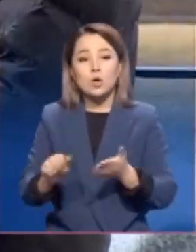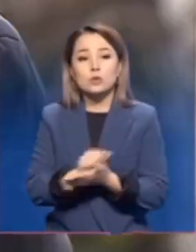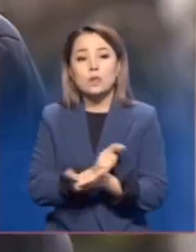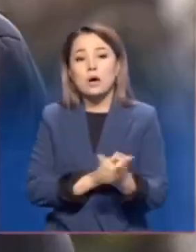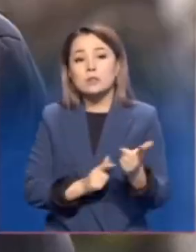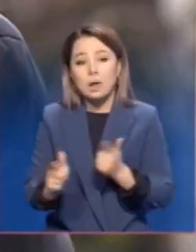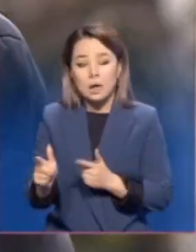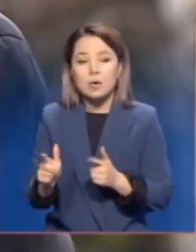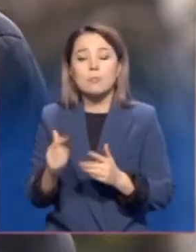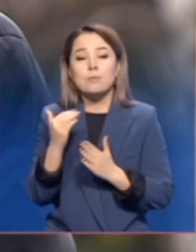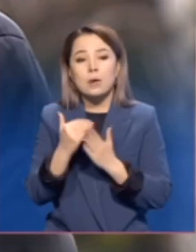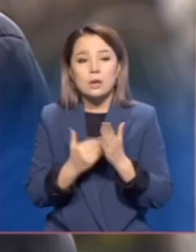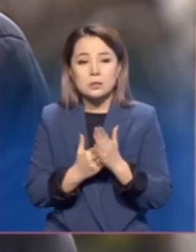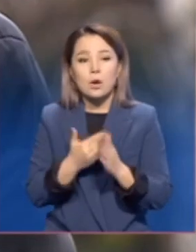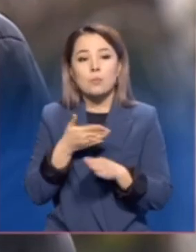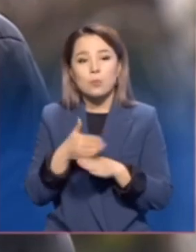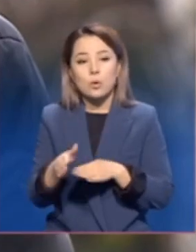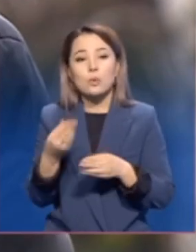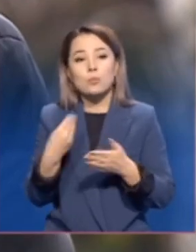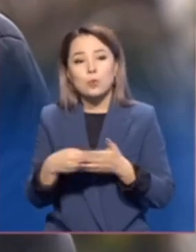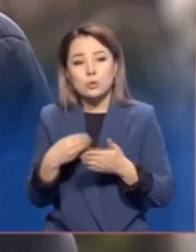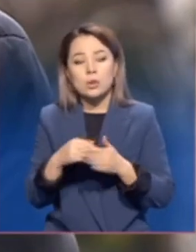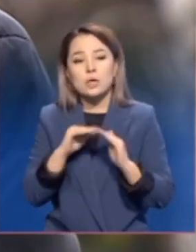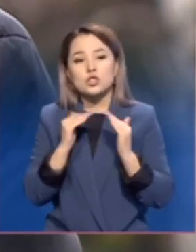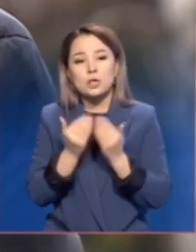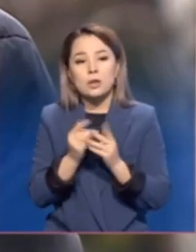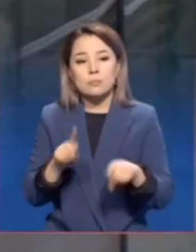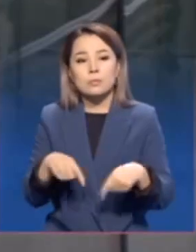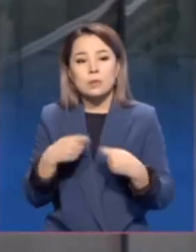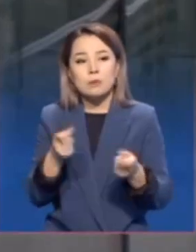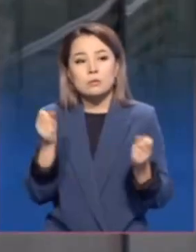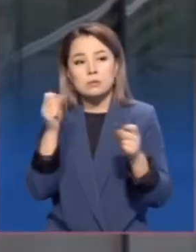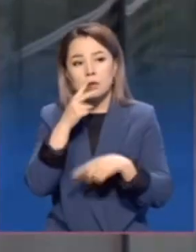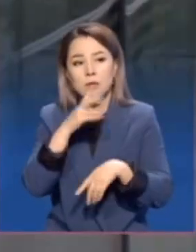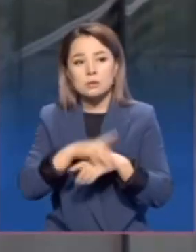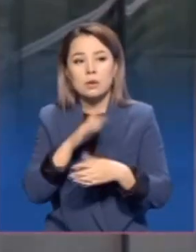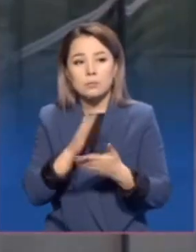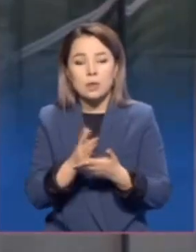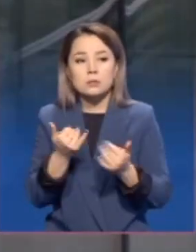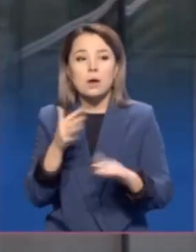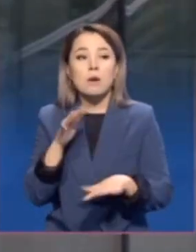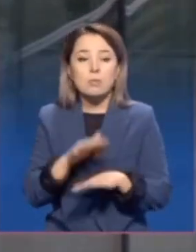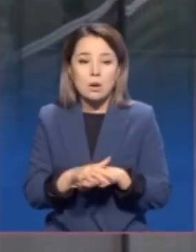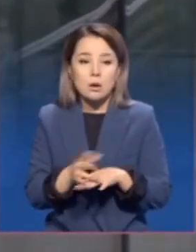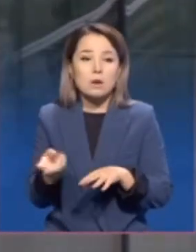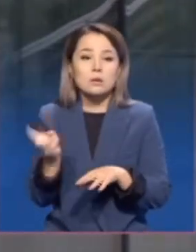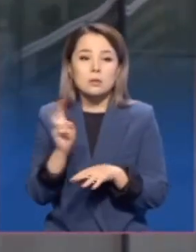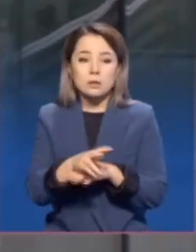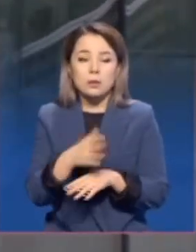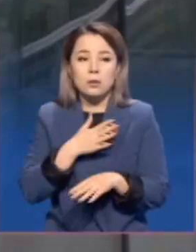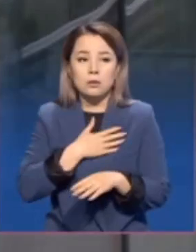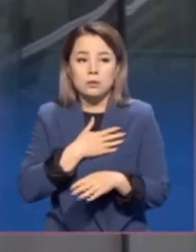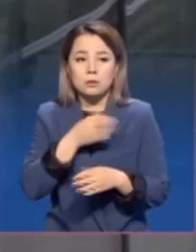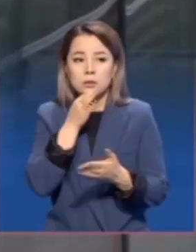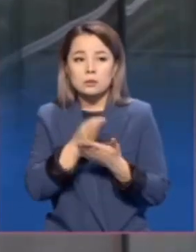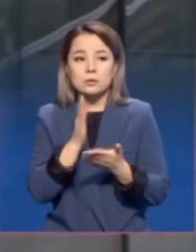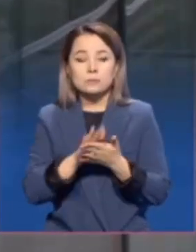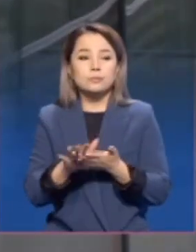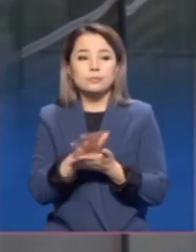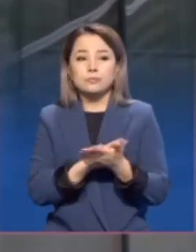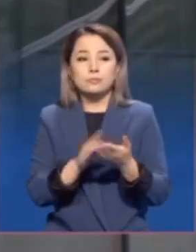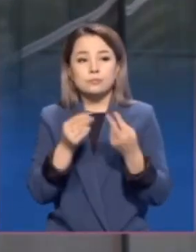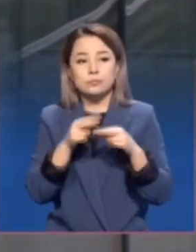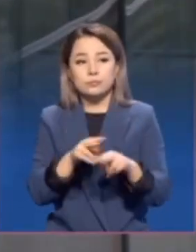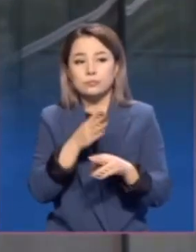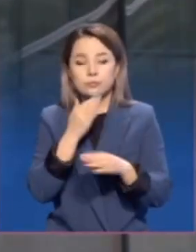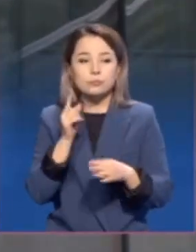дайын болғанда, бағдарламаға бөлінетін бюджет шектеліп берілетінін біледі. Январдан бастап банкке бару үшін олар бізге әлсіз лимит жоқ.